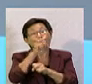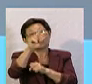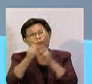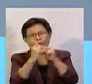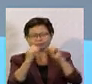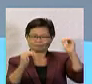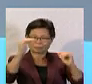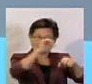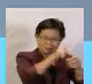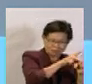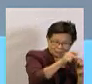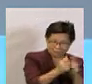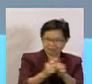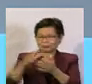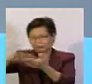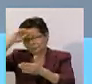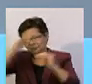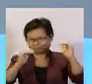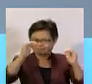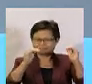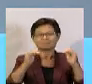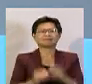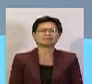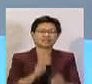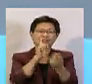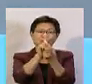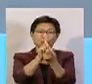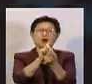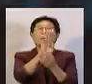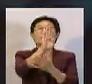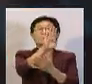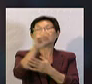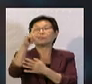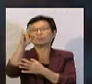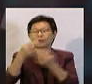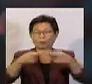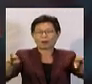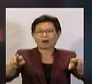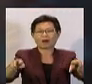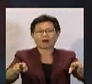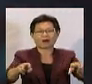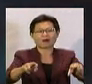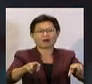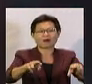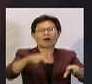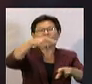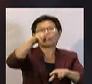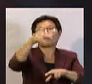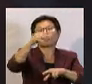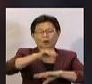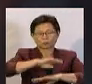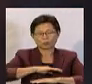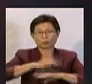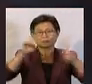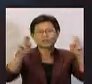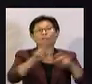mengimbangi masa antara kerjaya dan pelajaran. Beliau ditemui B-Diva sewaktu pelancaran serentak single Puas di YouTube dekat Ibu